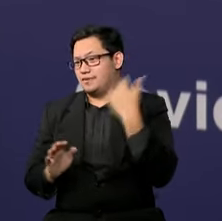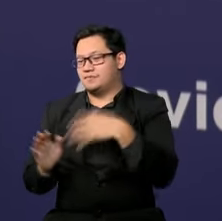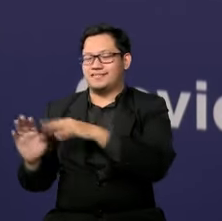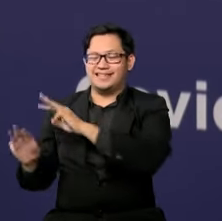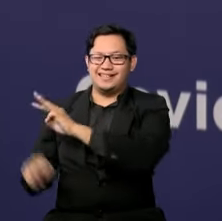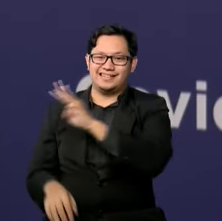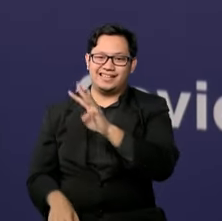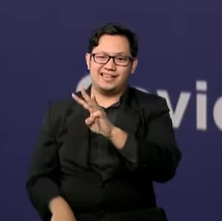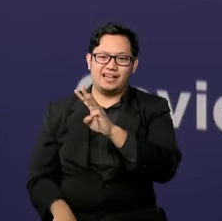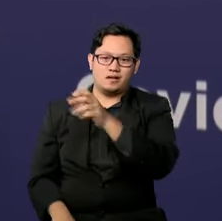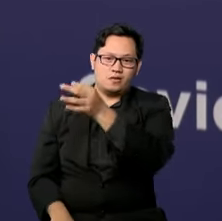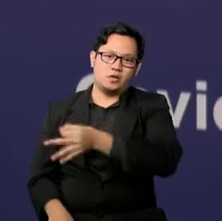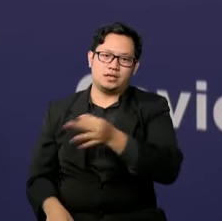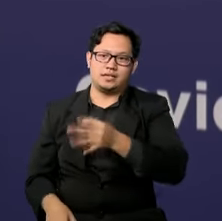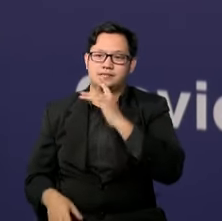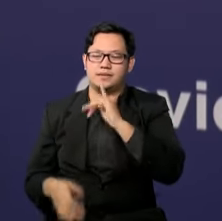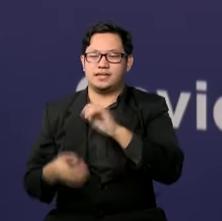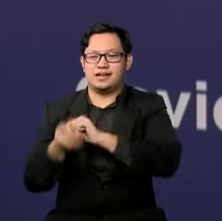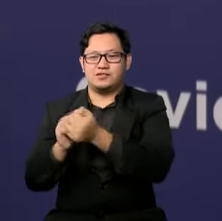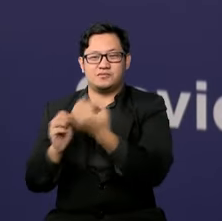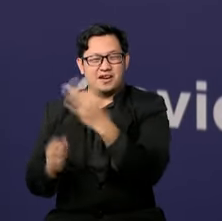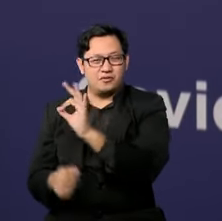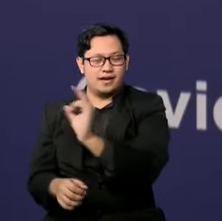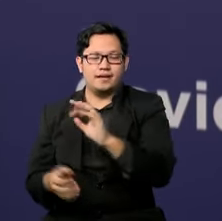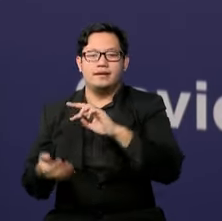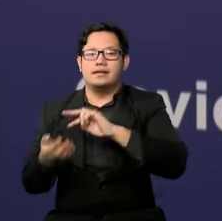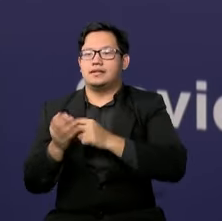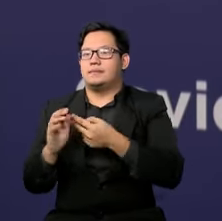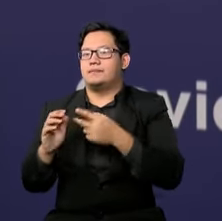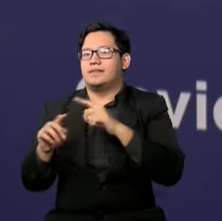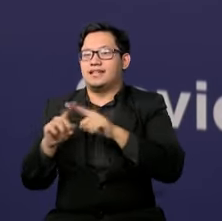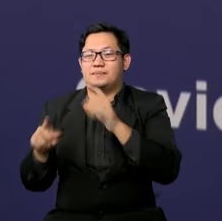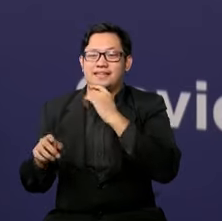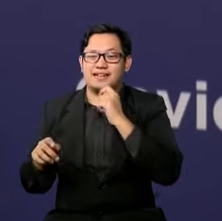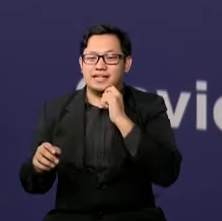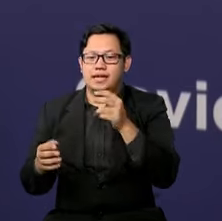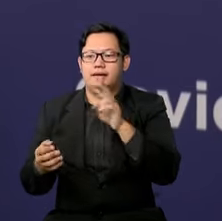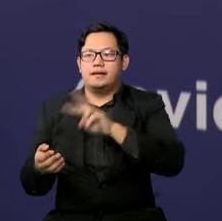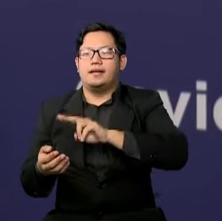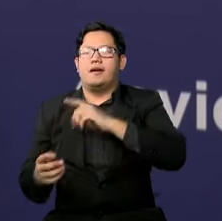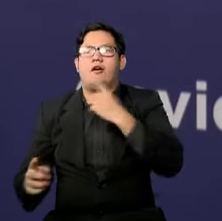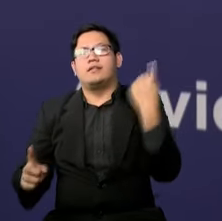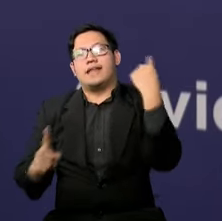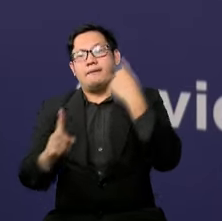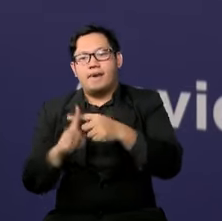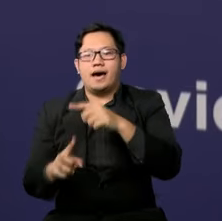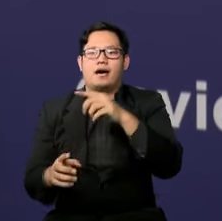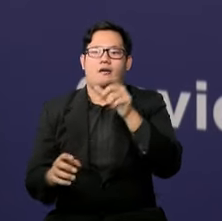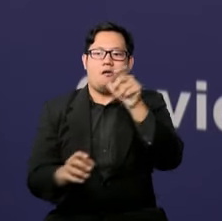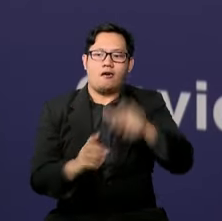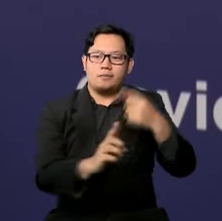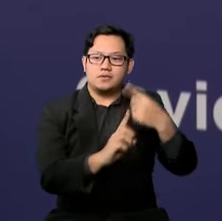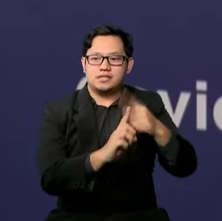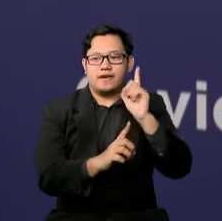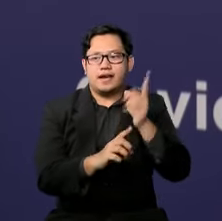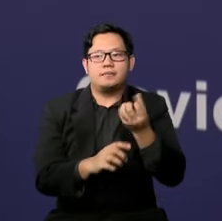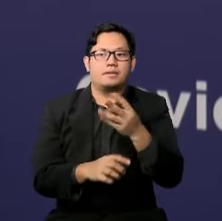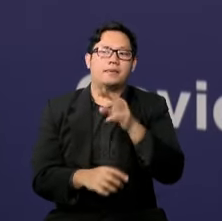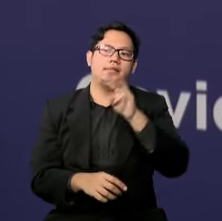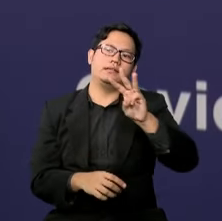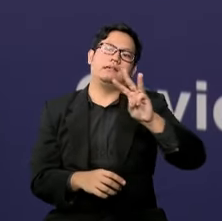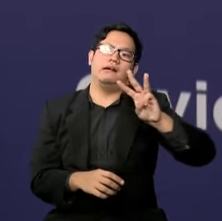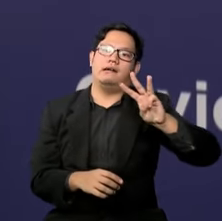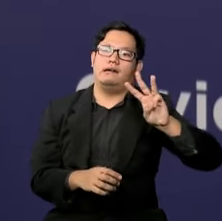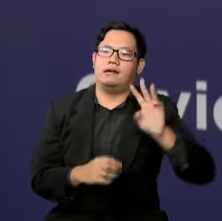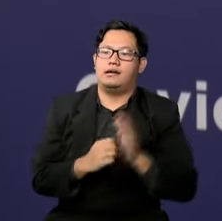kabupaten kota yang tidak ada kasus baru sekarang jadi 43 jadi ada penambahan 10 kabupaten kota yang ini kriteria disini